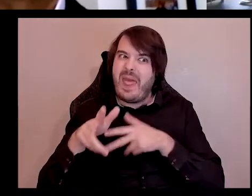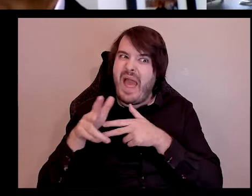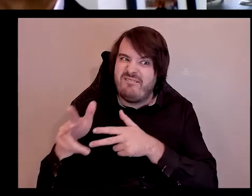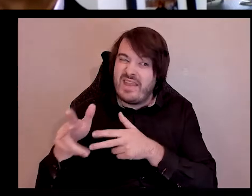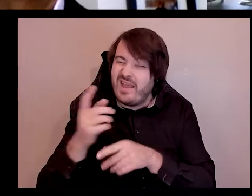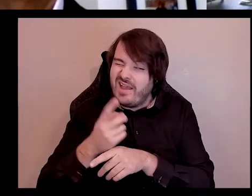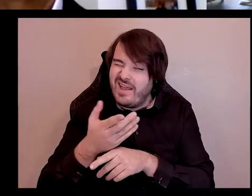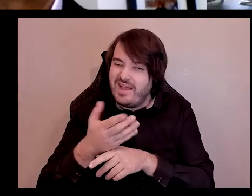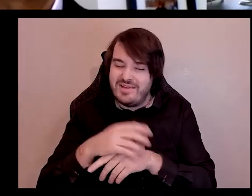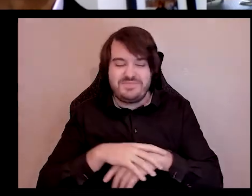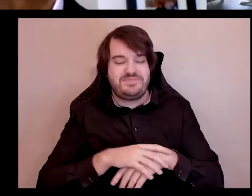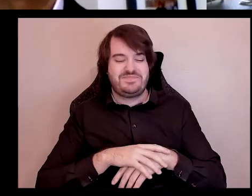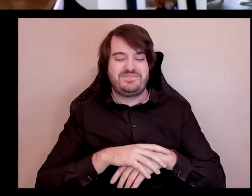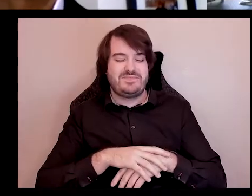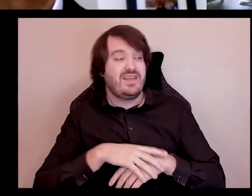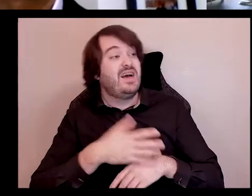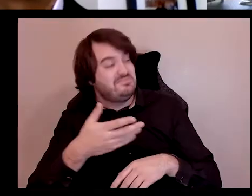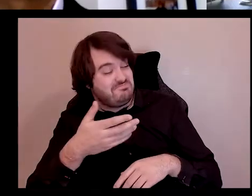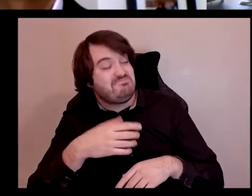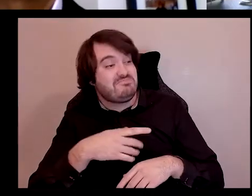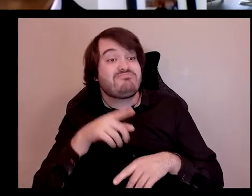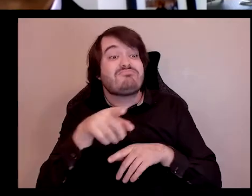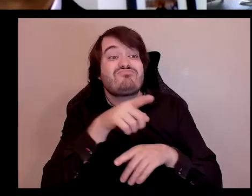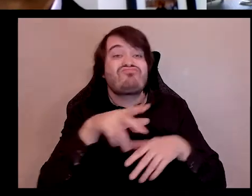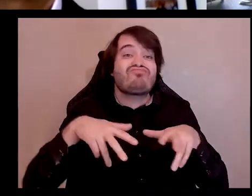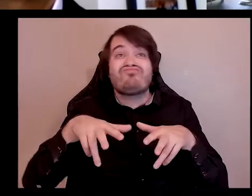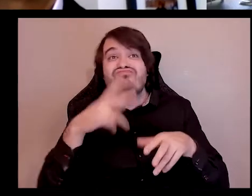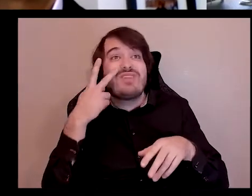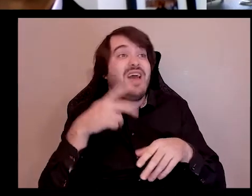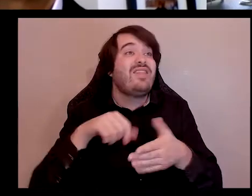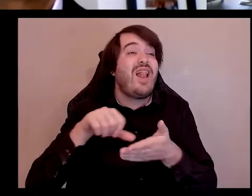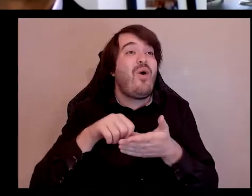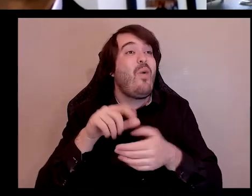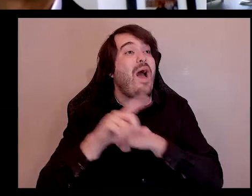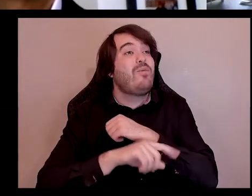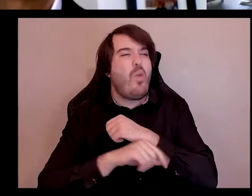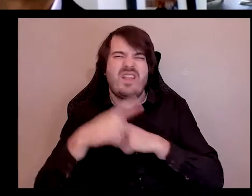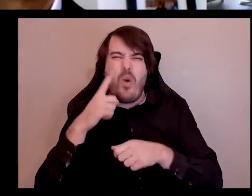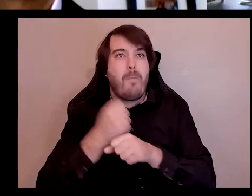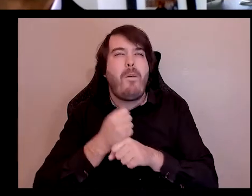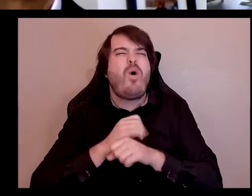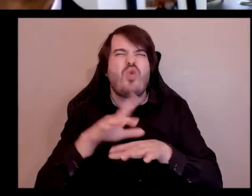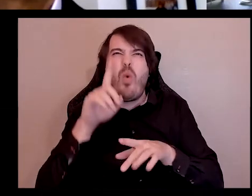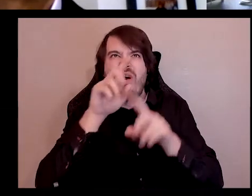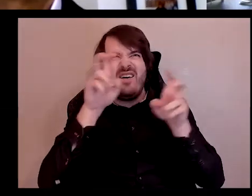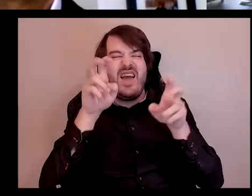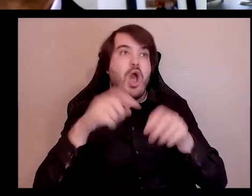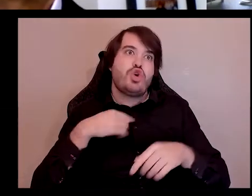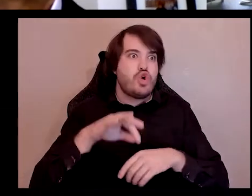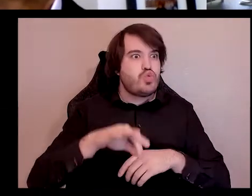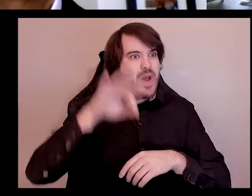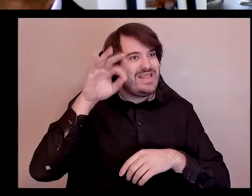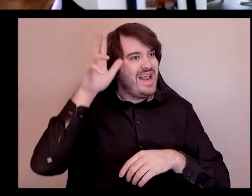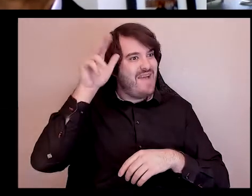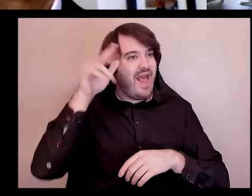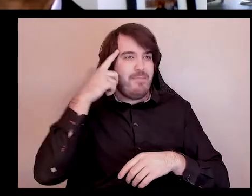les résidents de Laval, on vient de sauver les problèmes de circulation. D'ailleurs, pour ceux qui sont en train de se promener dans le salon de l'emploi actuellement, parmi les promotions